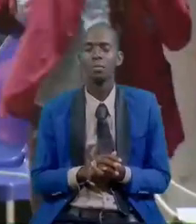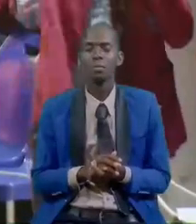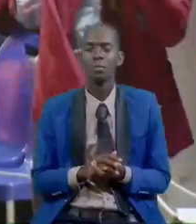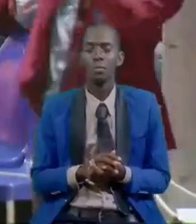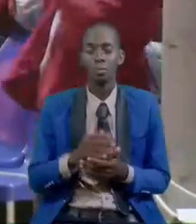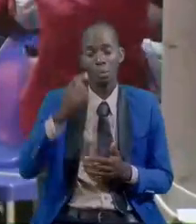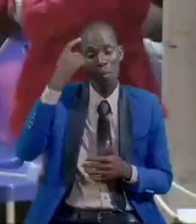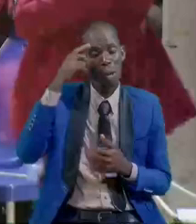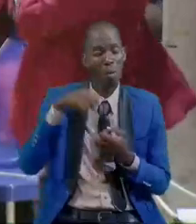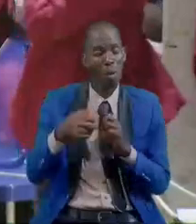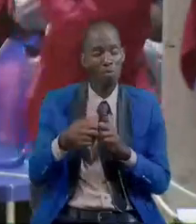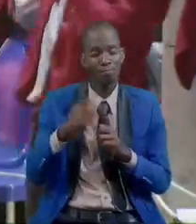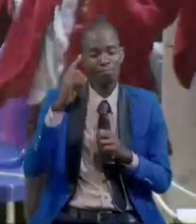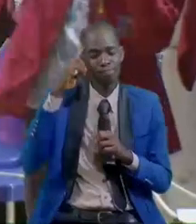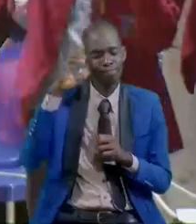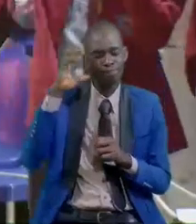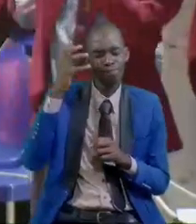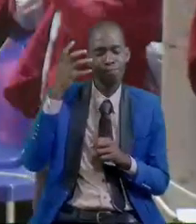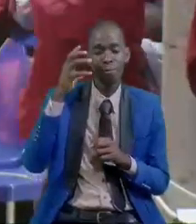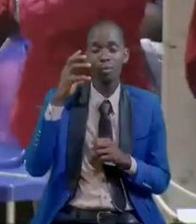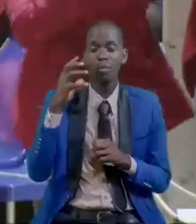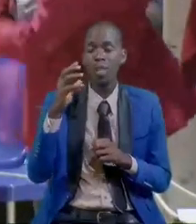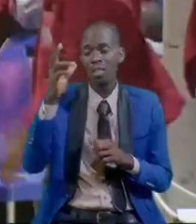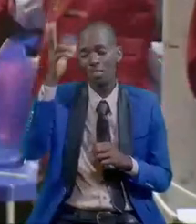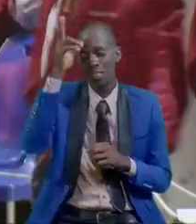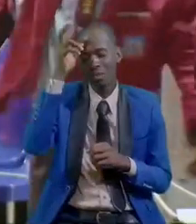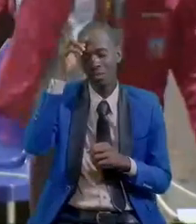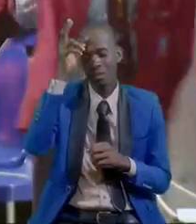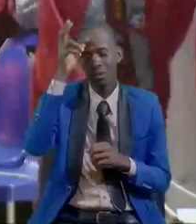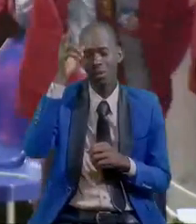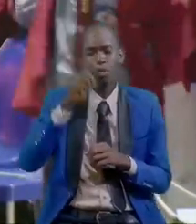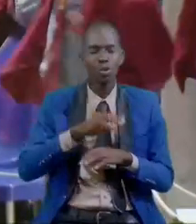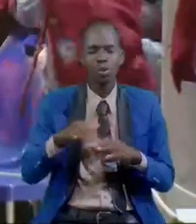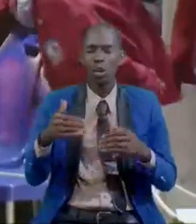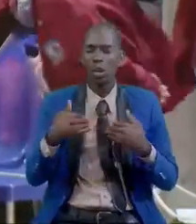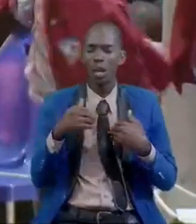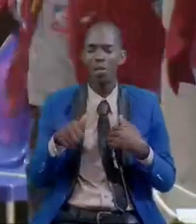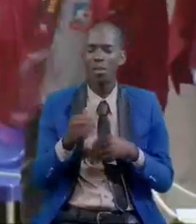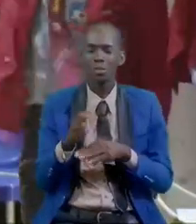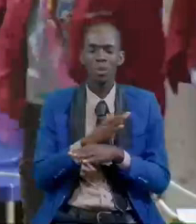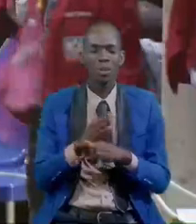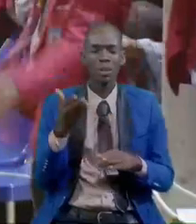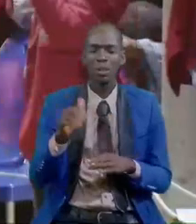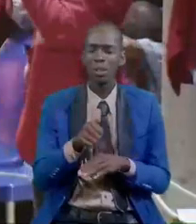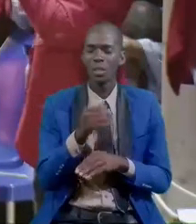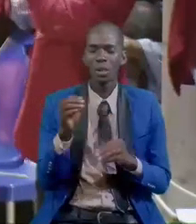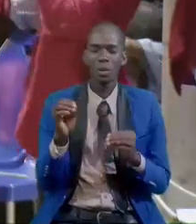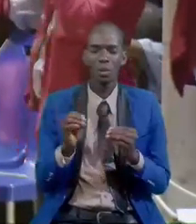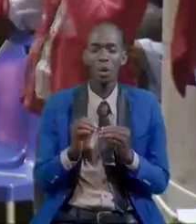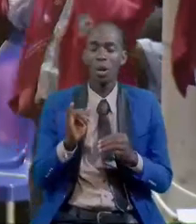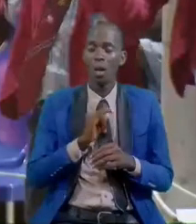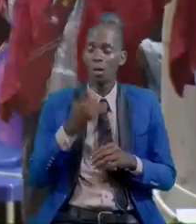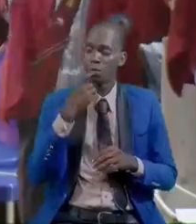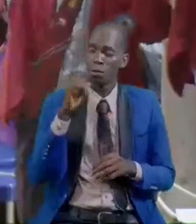Problème de cerveau, insanité, folie, démon. Tu n'as aucune affaire là-bas. Je